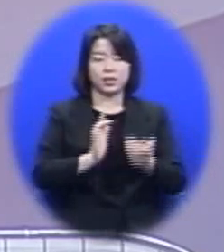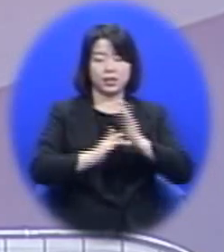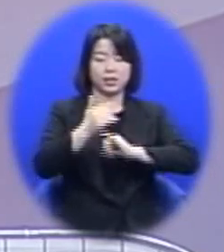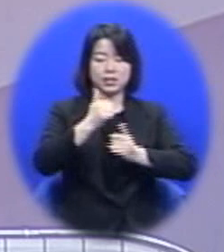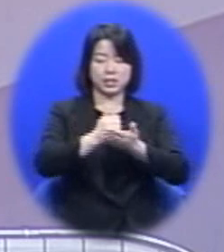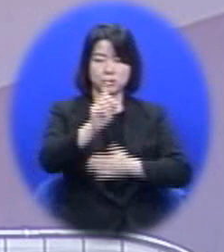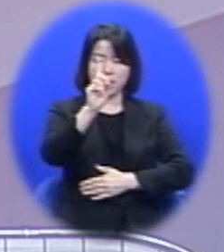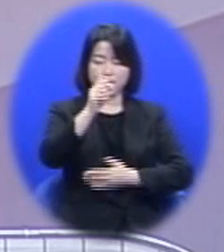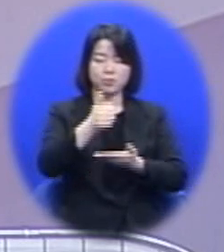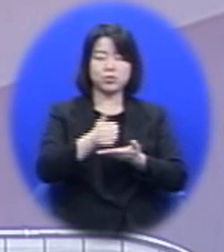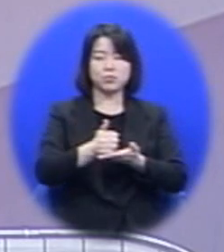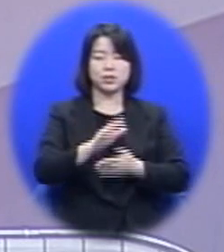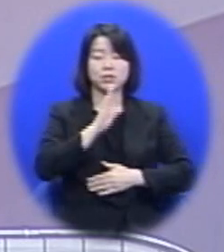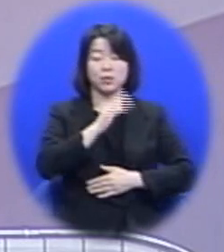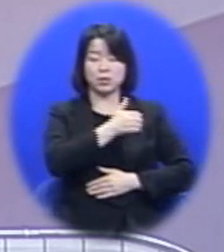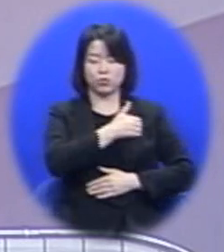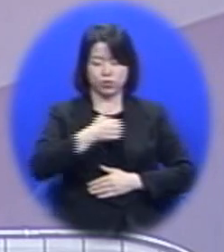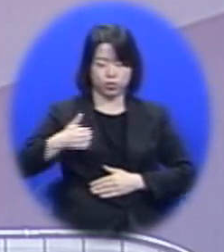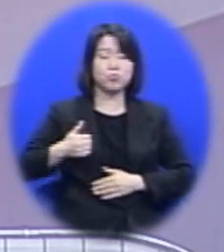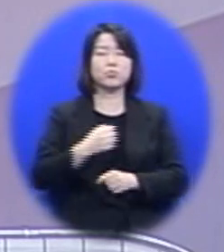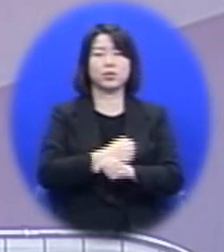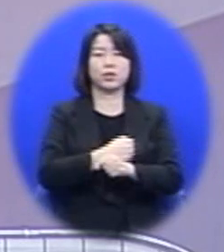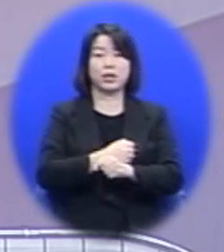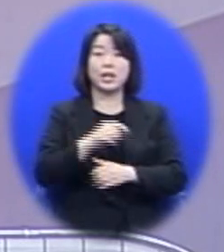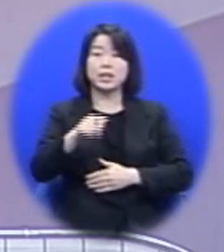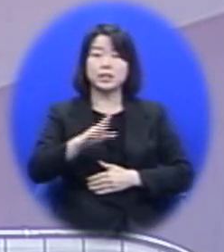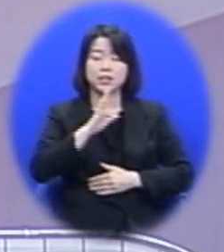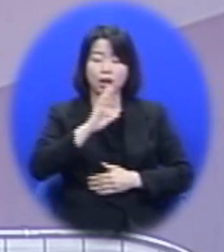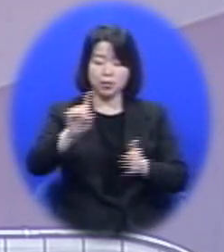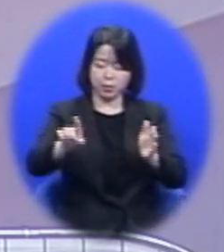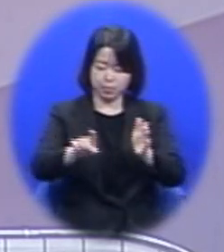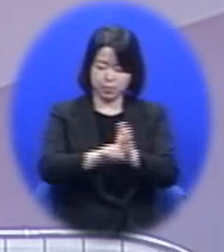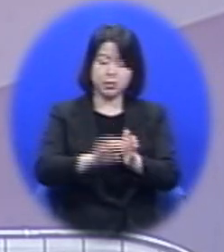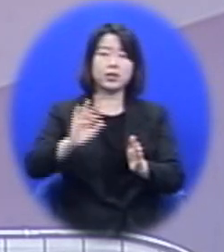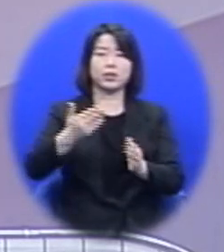예수님 한 분이면 정말 충분해요. 그게 진짜 믿어져요.